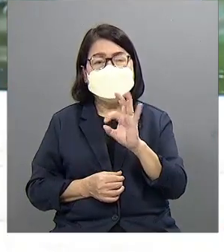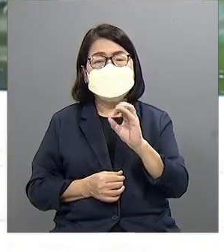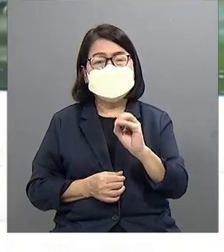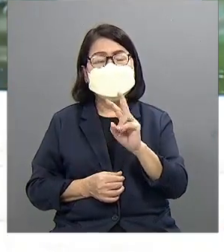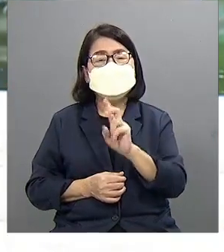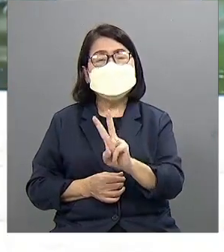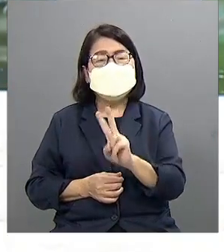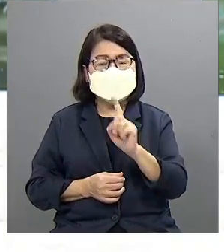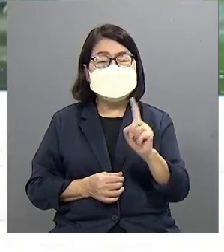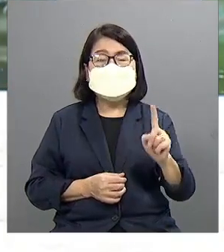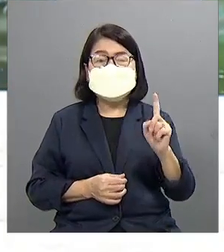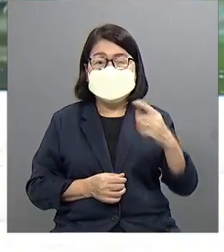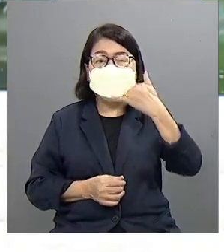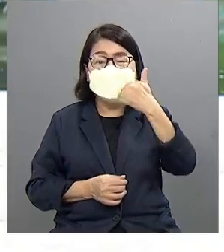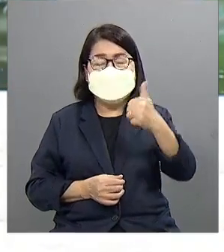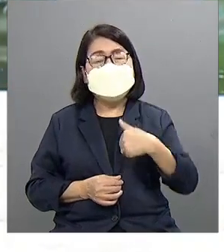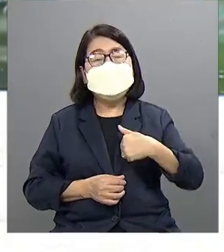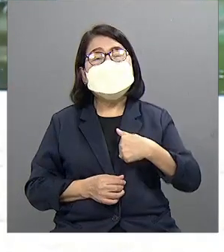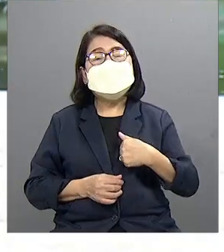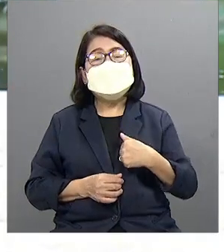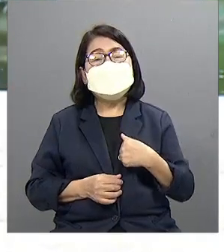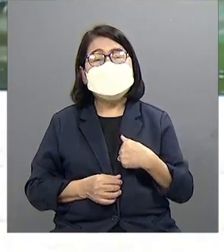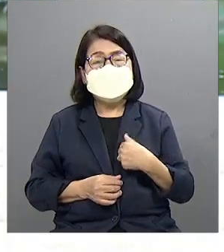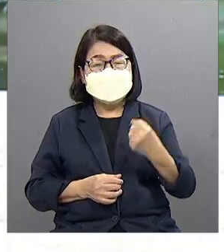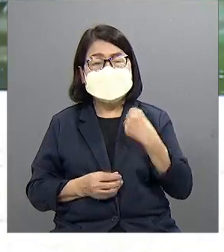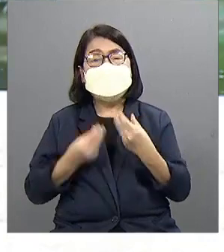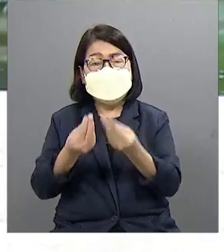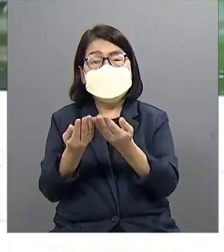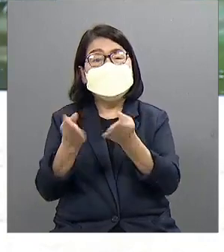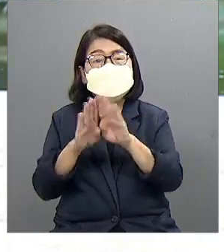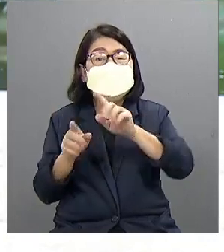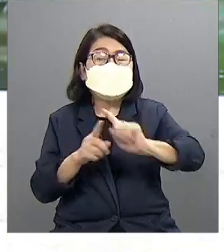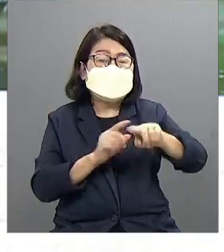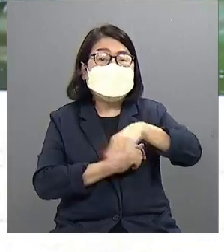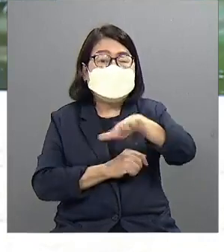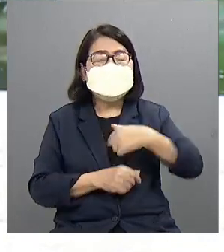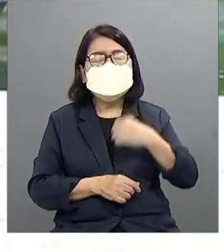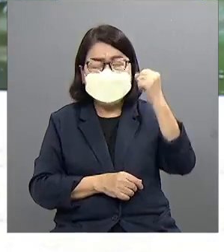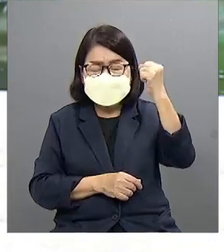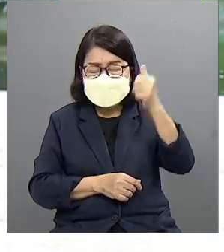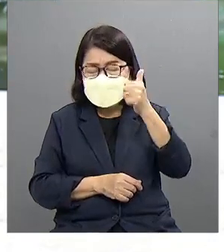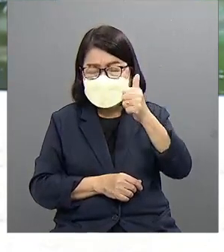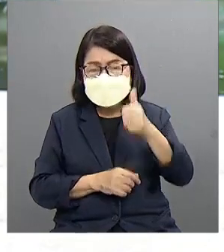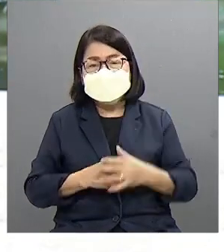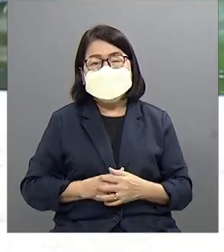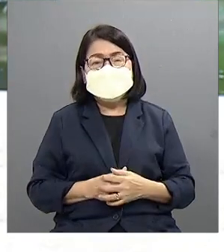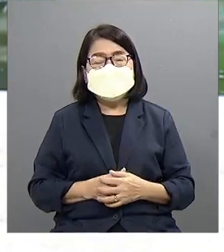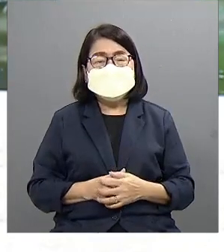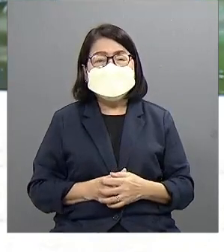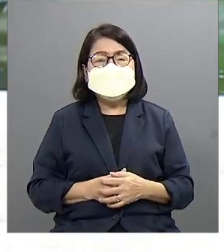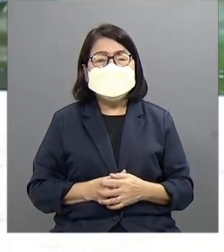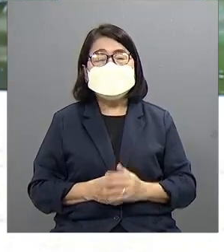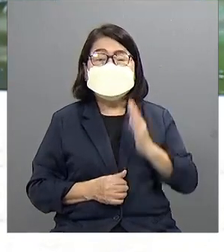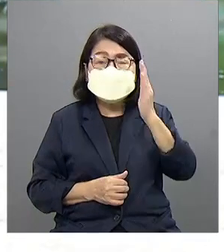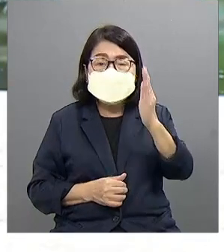027902111ค่ะเป็นกำลังใจให้ทุกครอบครัวจริงๆนะคะต้องสู้เท่านั้นนะคะถึงจะรอดค่ะคุณผู้ชมเอาละค่ะป้ายต่อไปนะค